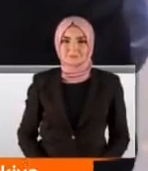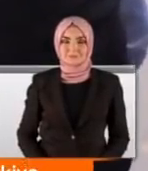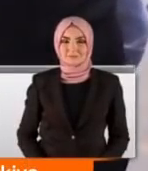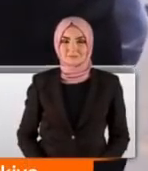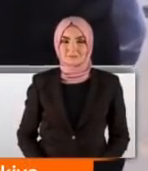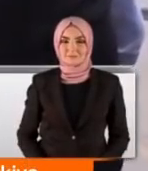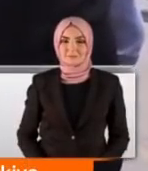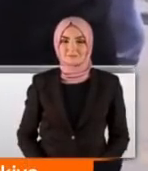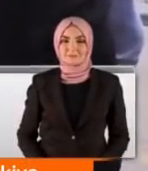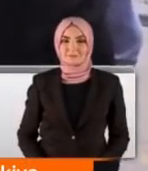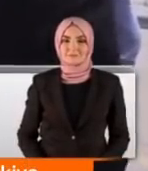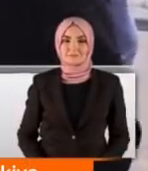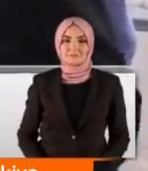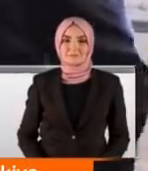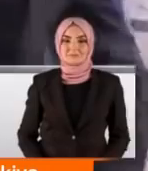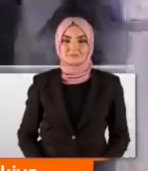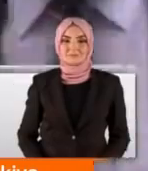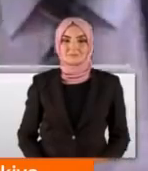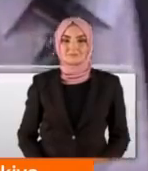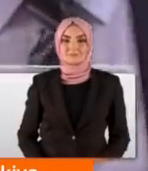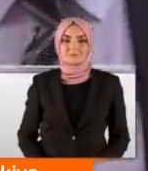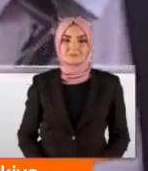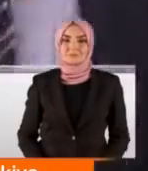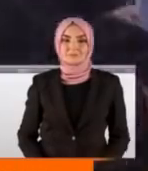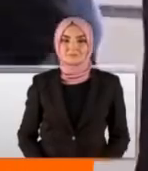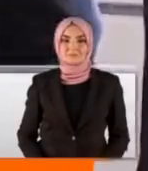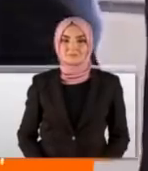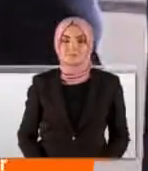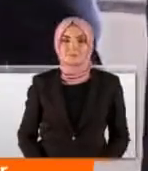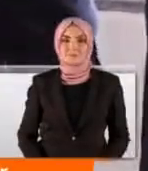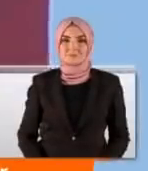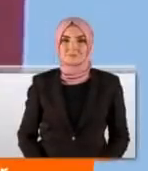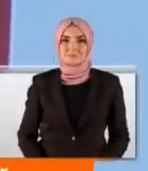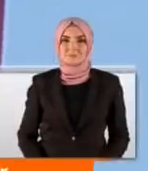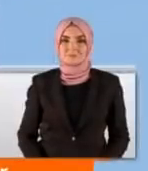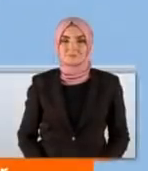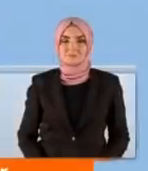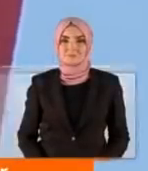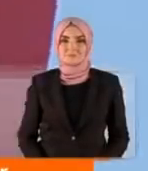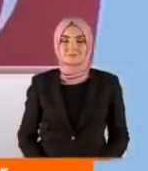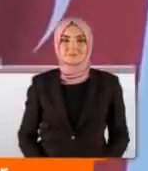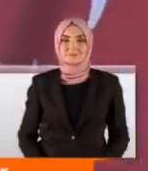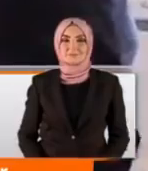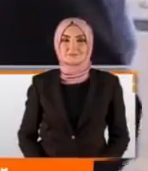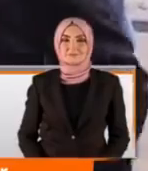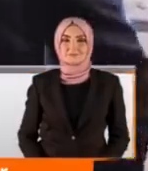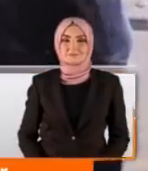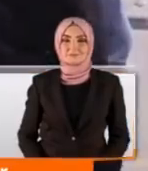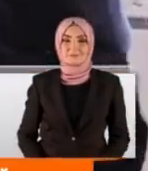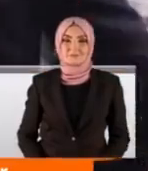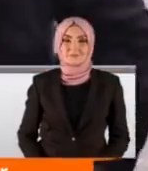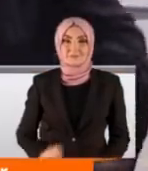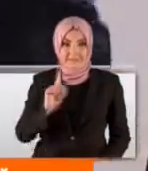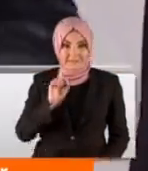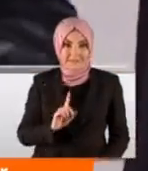Şu an inanın Kılıçdaroğlu'nun liderlik yapabileceğini. Önce